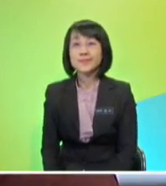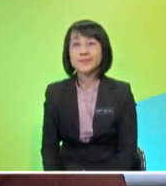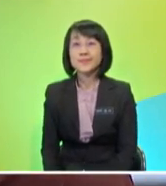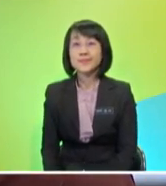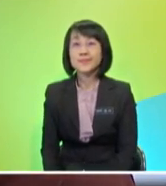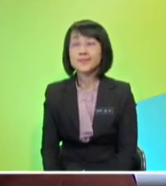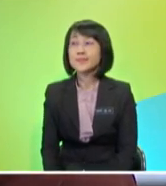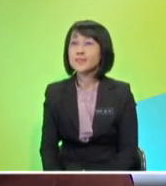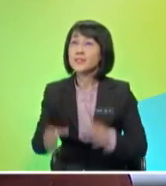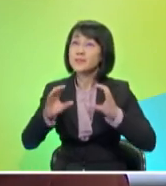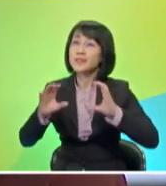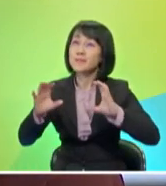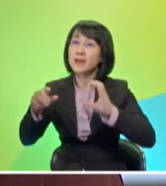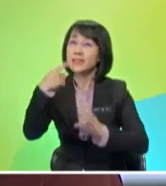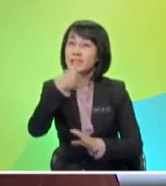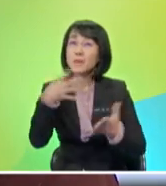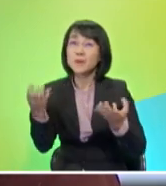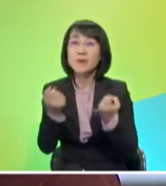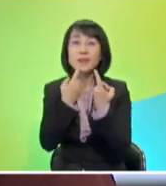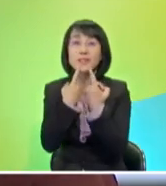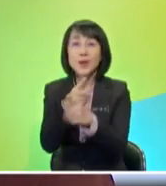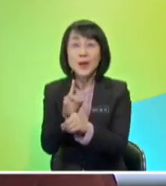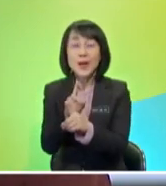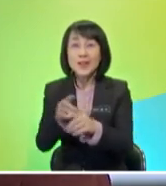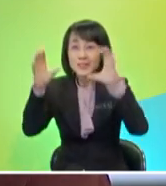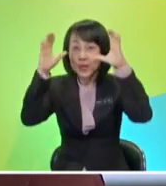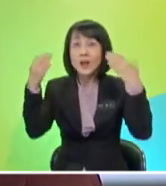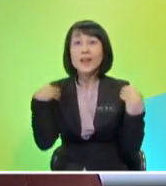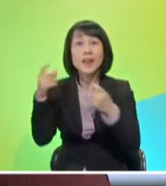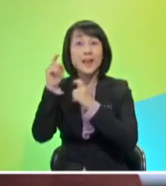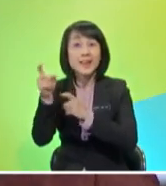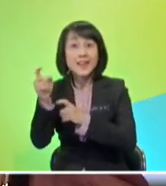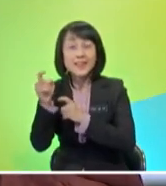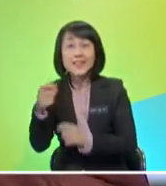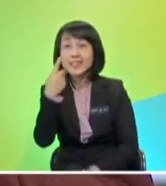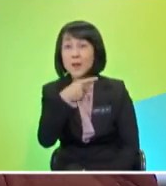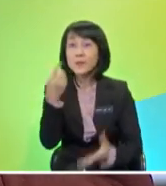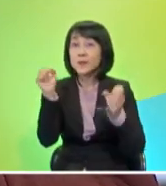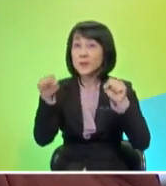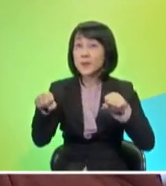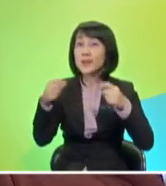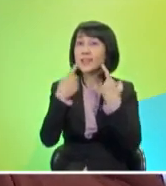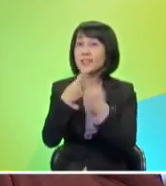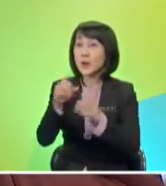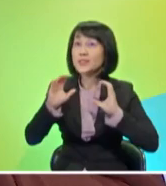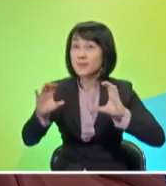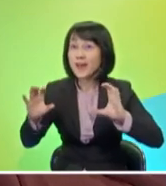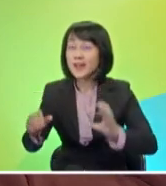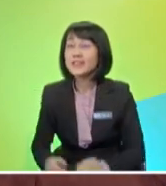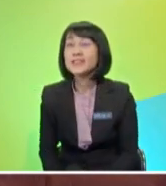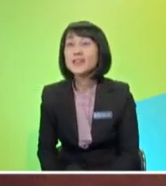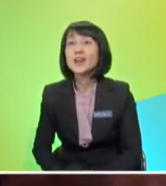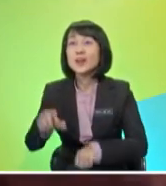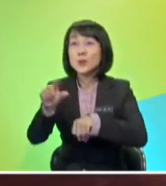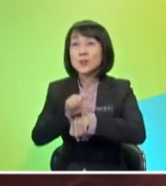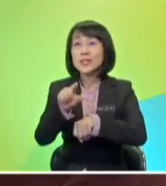Nampak. Cepat-cepat. Siapa nak jawab? Cikgu ada hadiah ni. Siapa yang boleh jawab cepat? Okey, gunakan kaedah bentuk